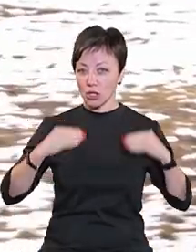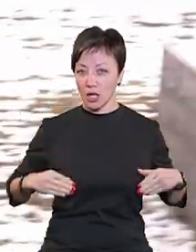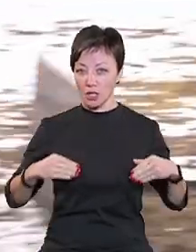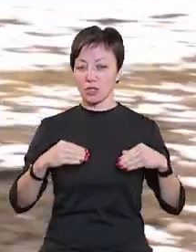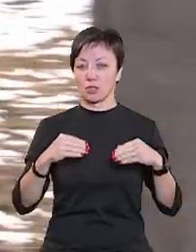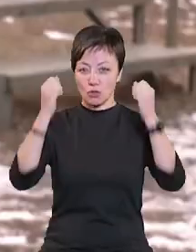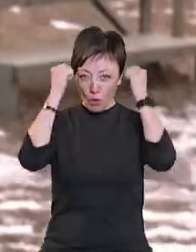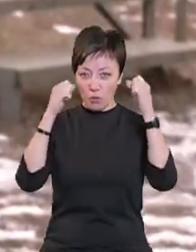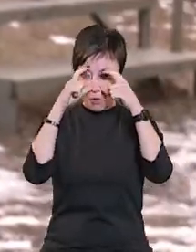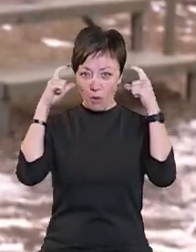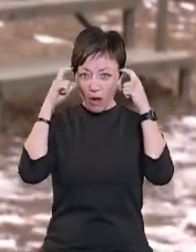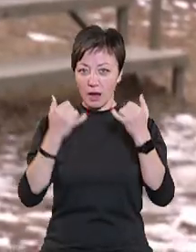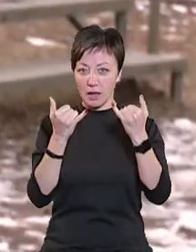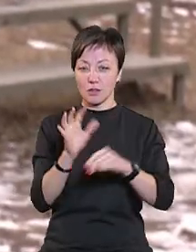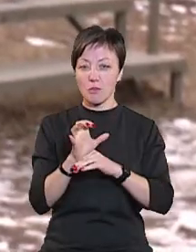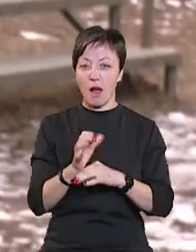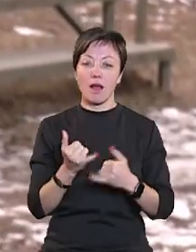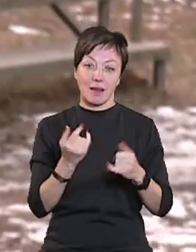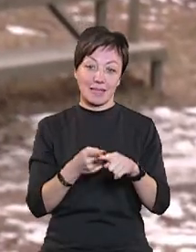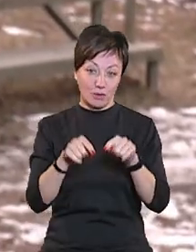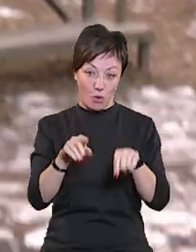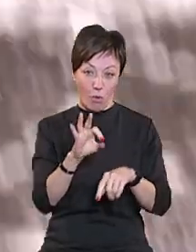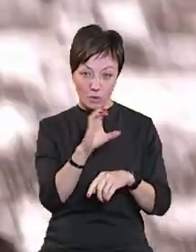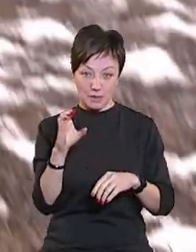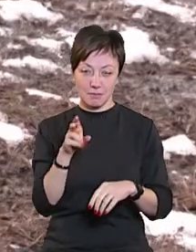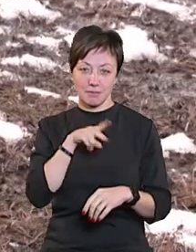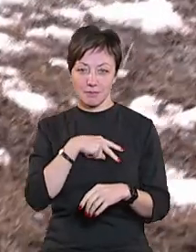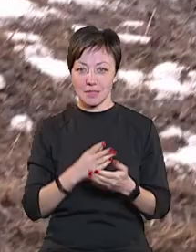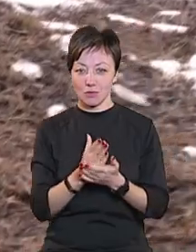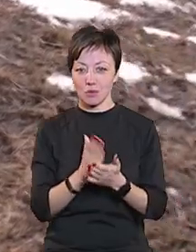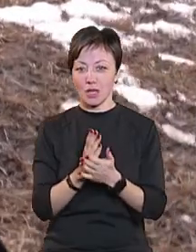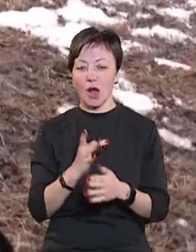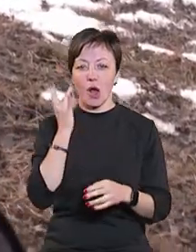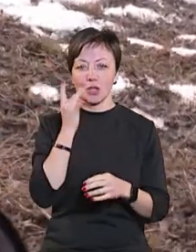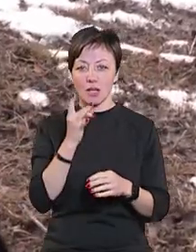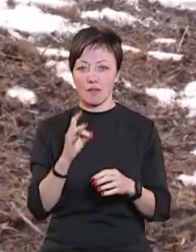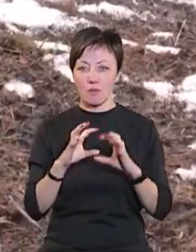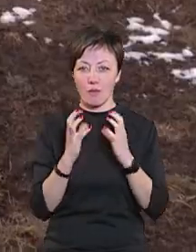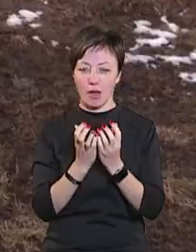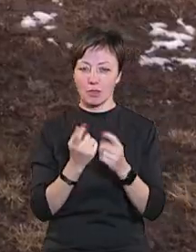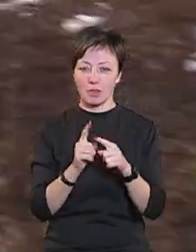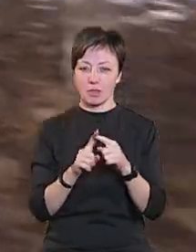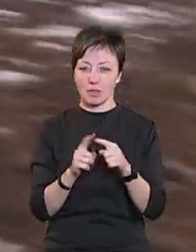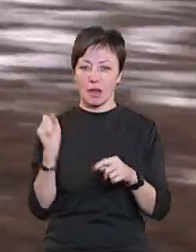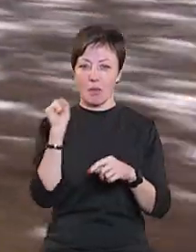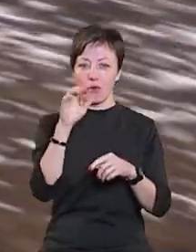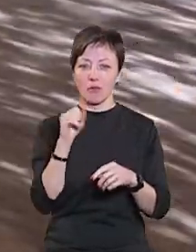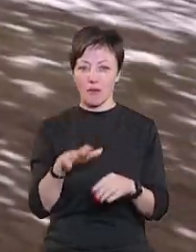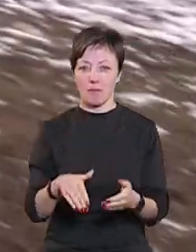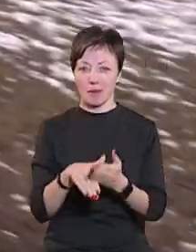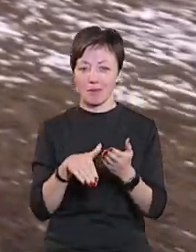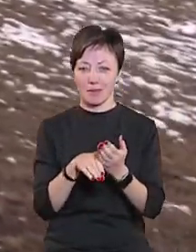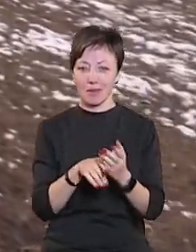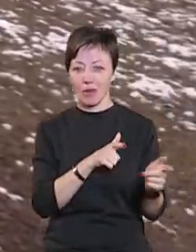службових мінно-розшукових собак. А для Оса, каже кінолог, найбільшою винагородою за службу є його рожевий м'ячик, мовою кінологів, а портовий предмет, з яким